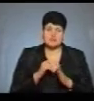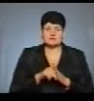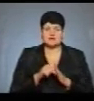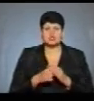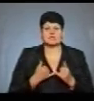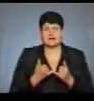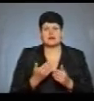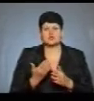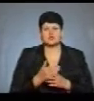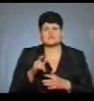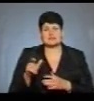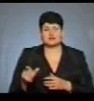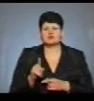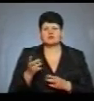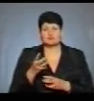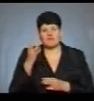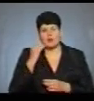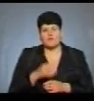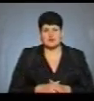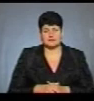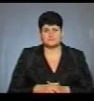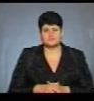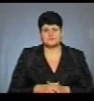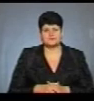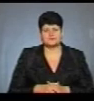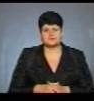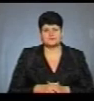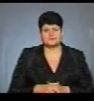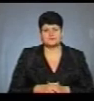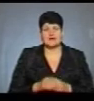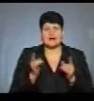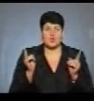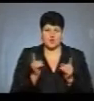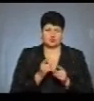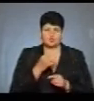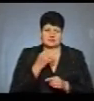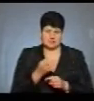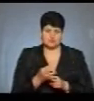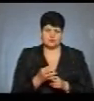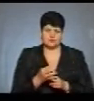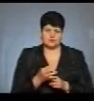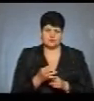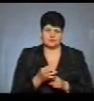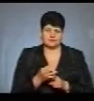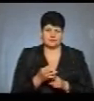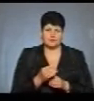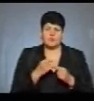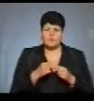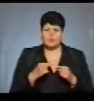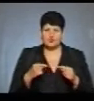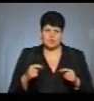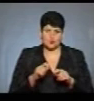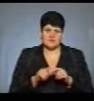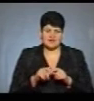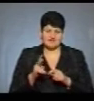для субсидіантів? Що потрібно врахувати? Знову ж таки, я коротко скажу і те, що сказав. Будь-якої